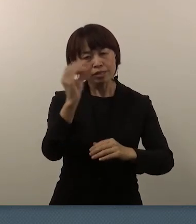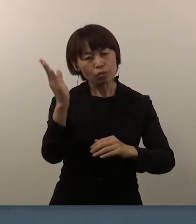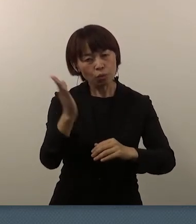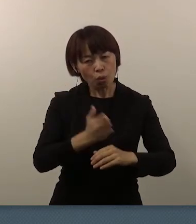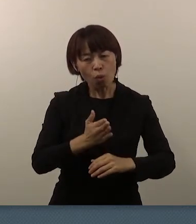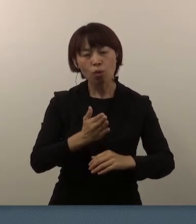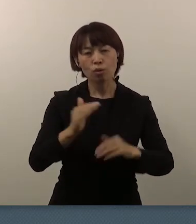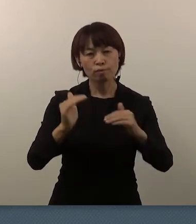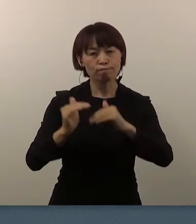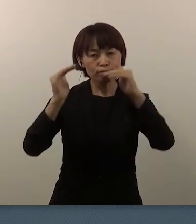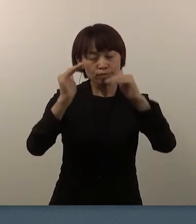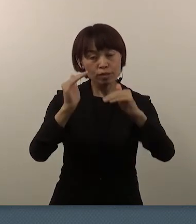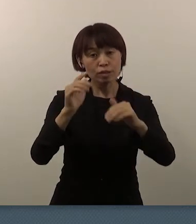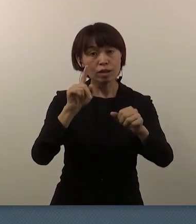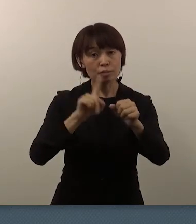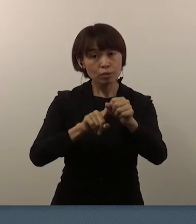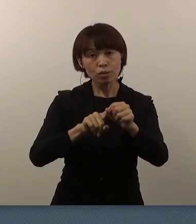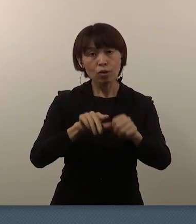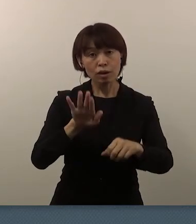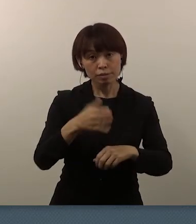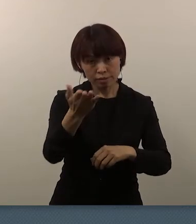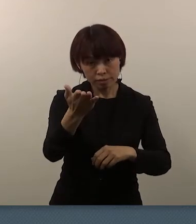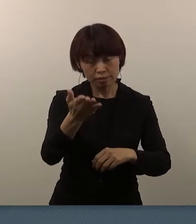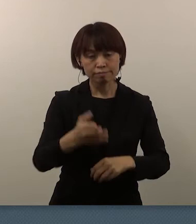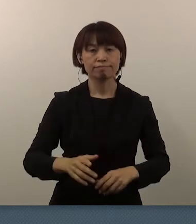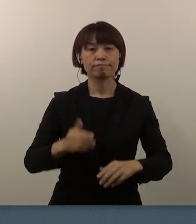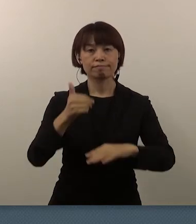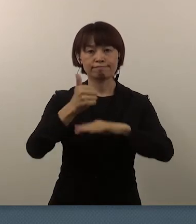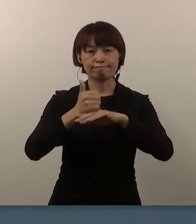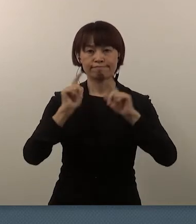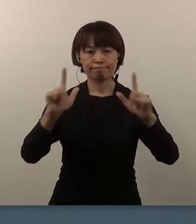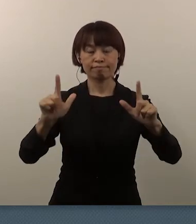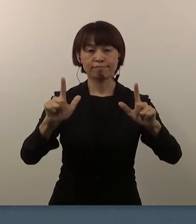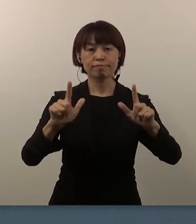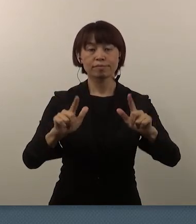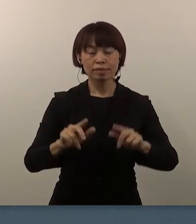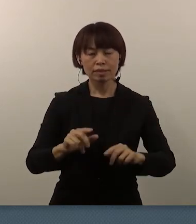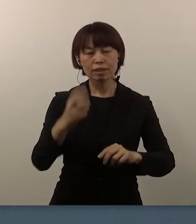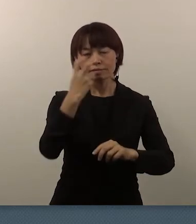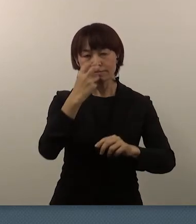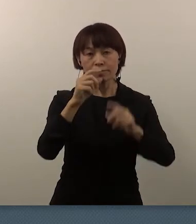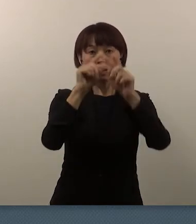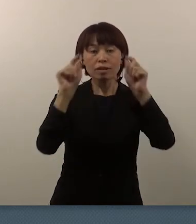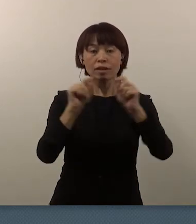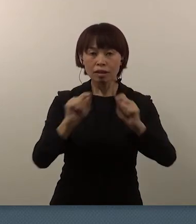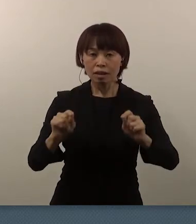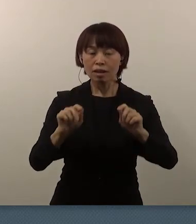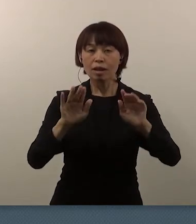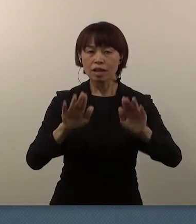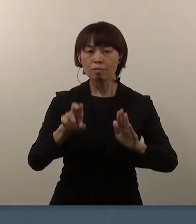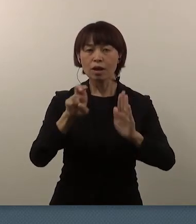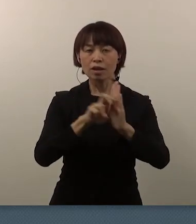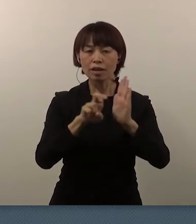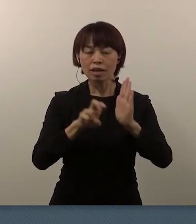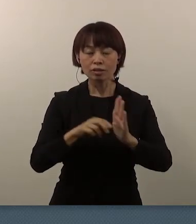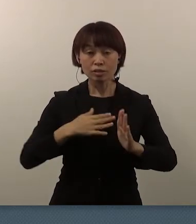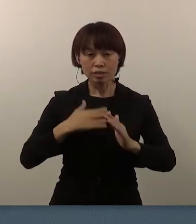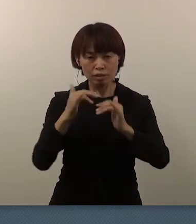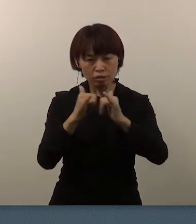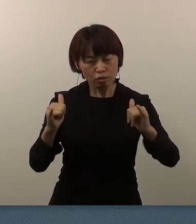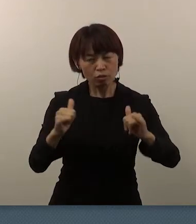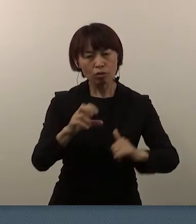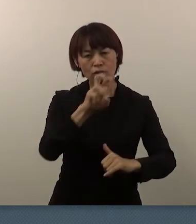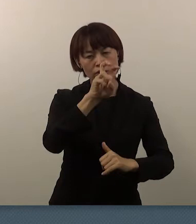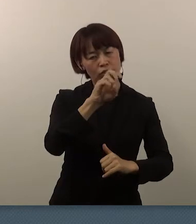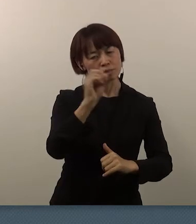在、アンケート調査でその認知度って大体2割ぐらいでしたね。まあ、ずっとこう我々この検